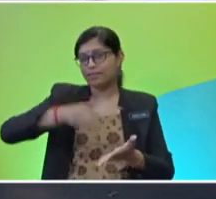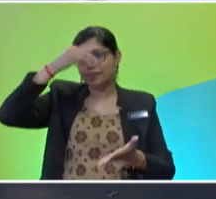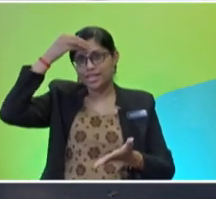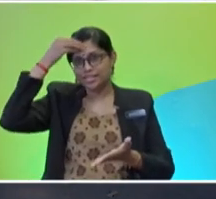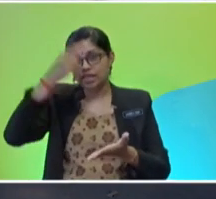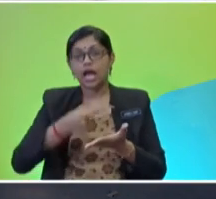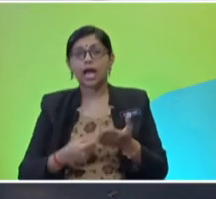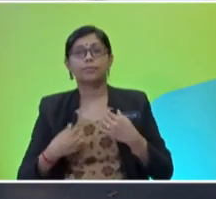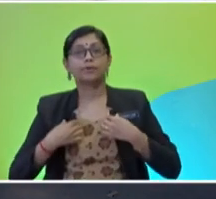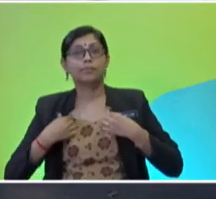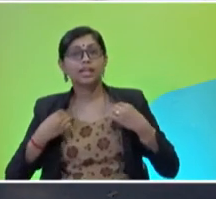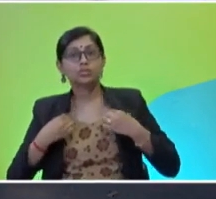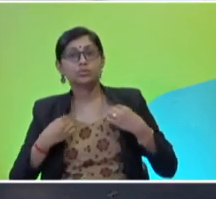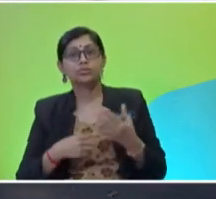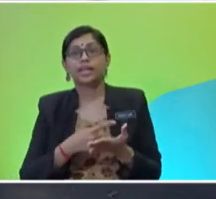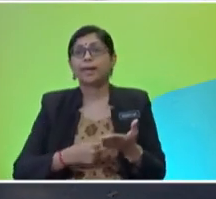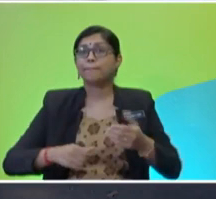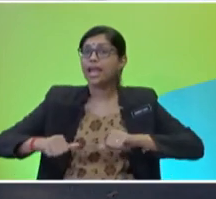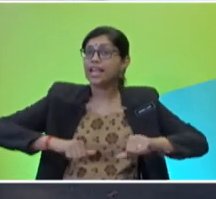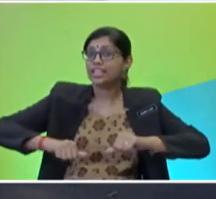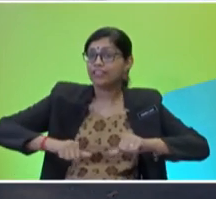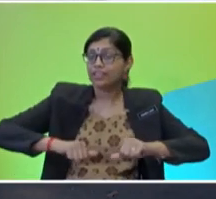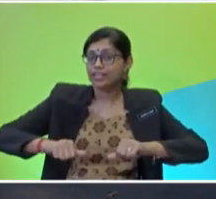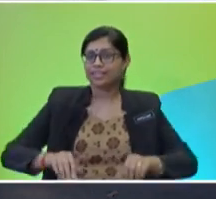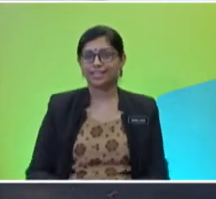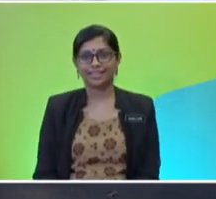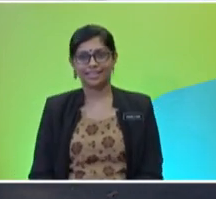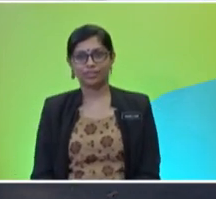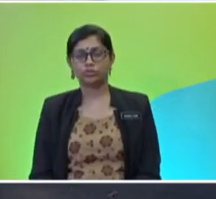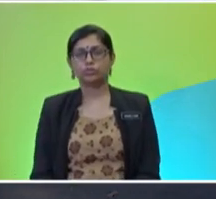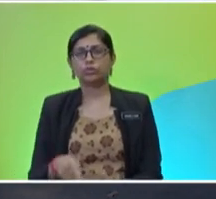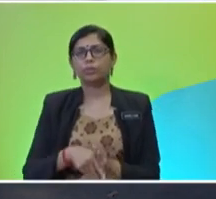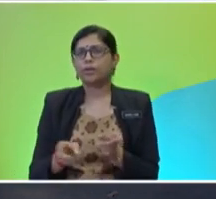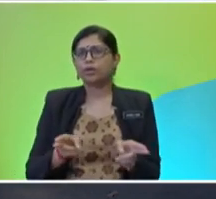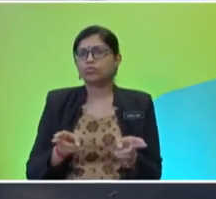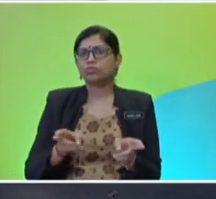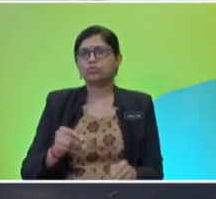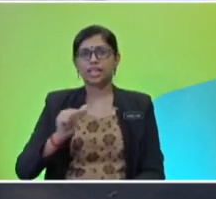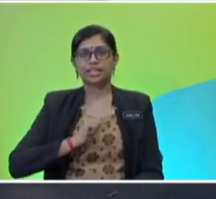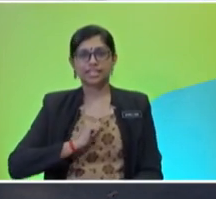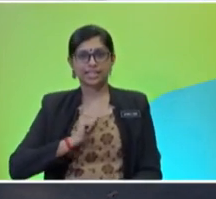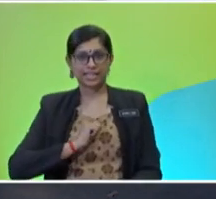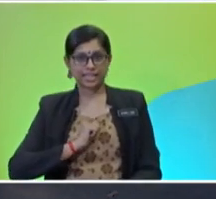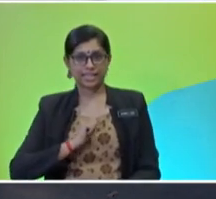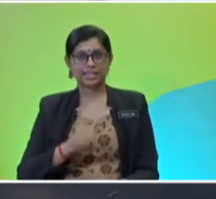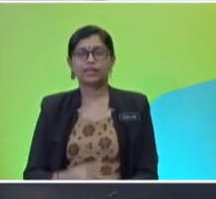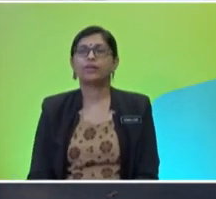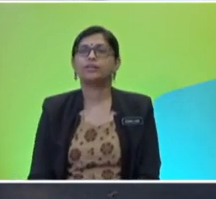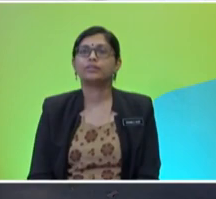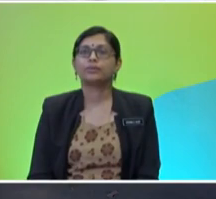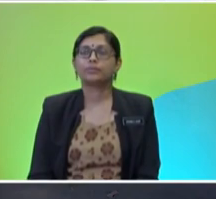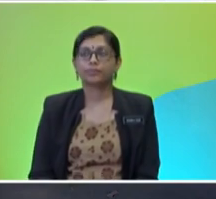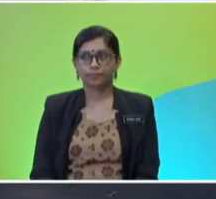Bagi mata pelajaran pendidikan khas pengurusan diri. Cikgu, macam mana pentaksiran keseluruhan saya cikgu kali